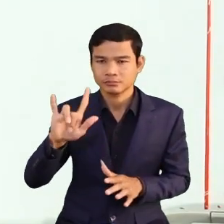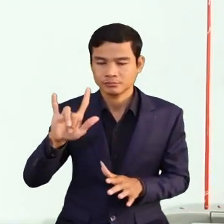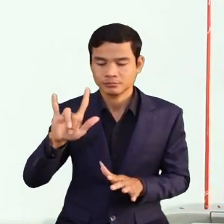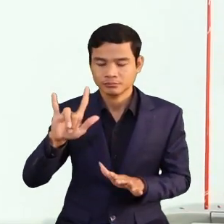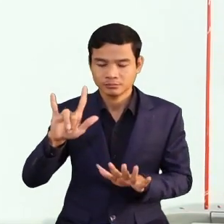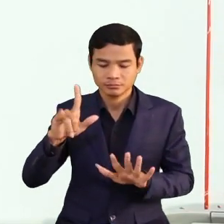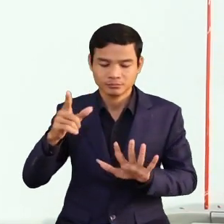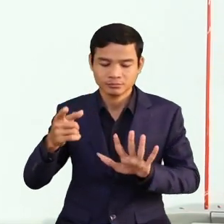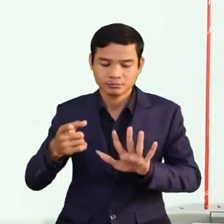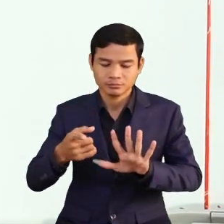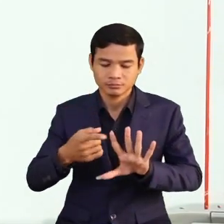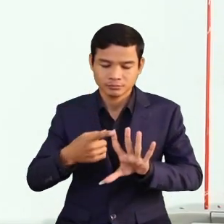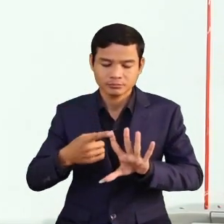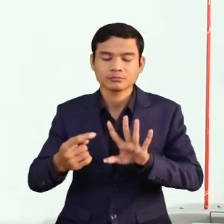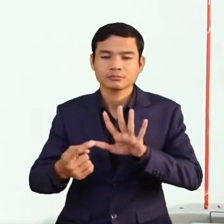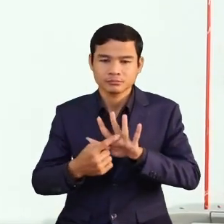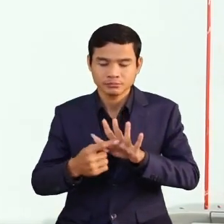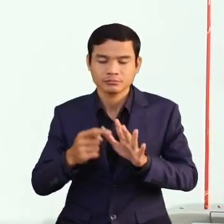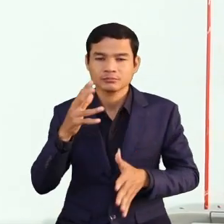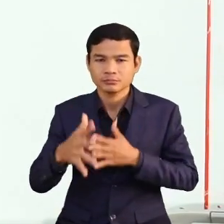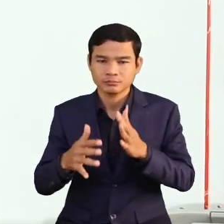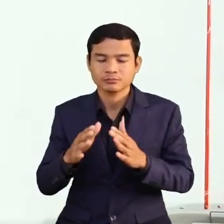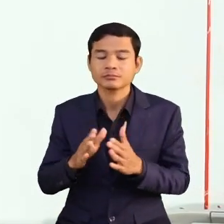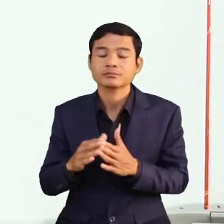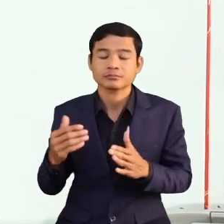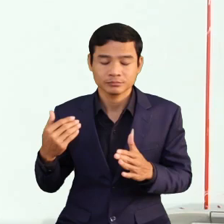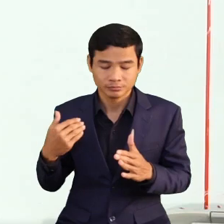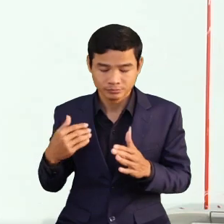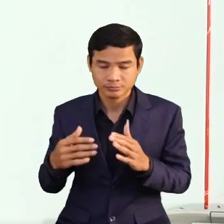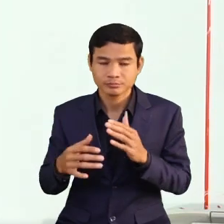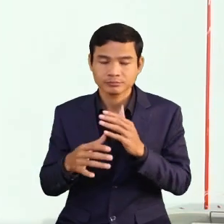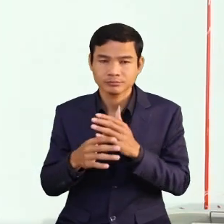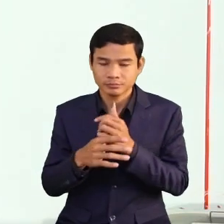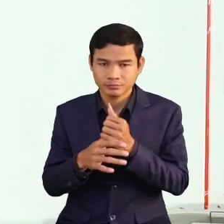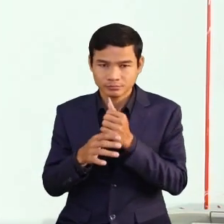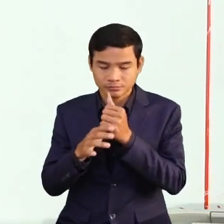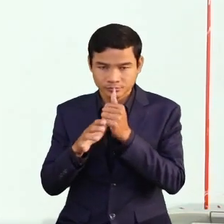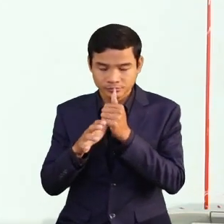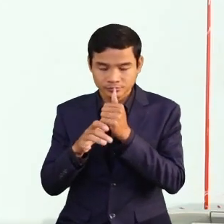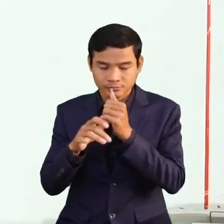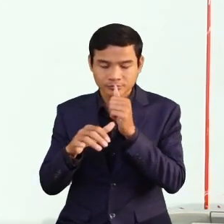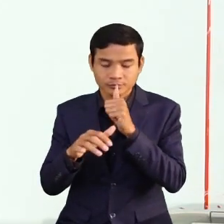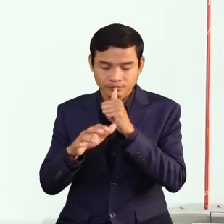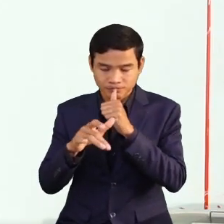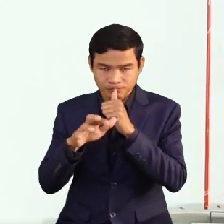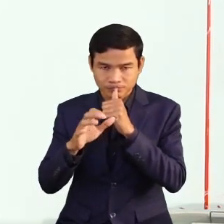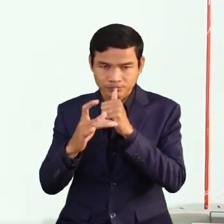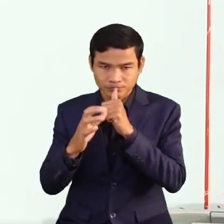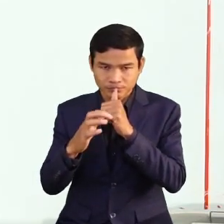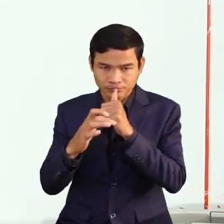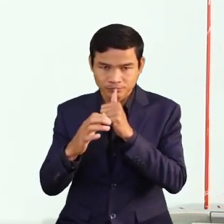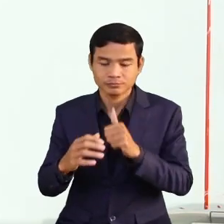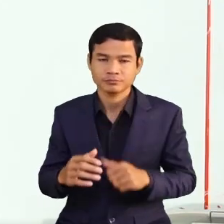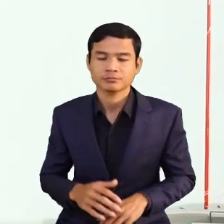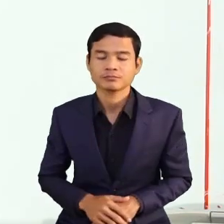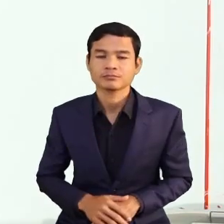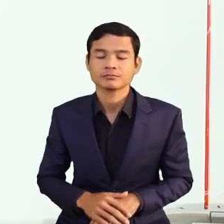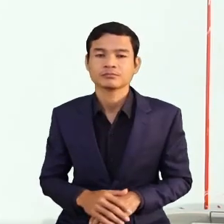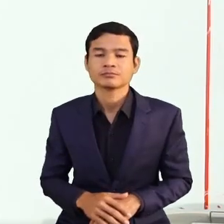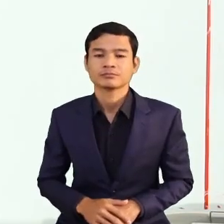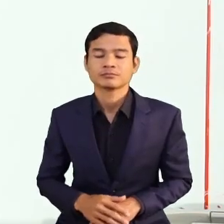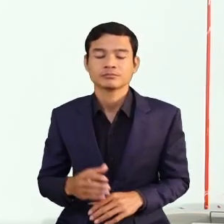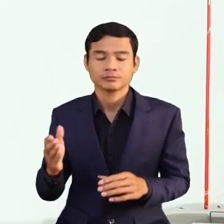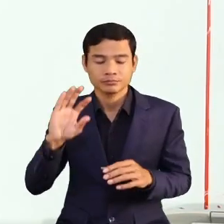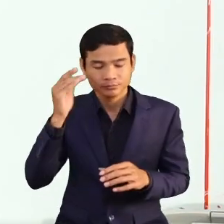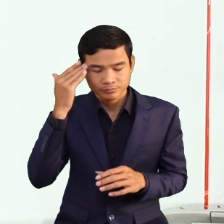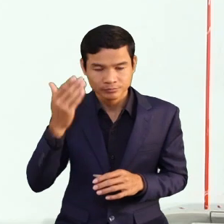ấy bảy cha bảy cha à con mình tên con sang khám ta con prakap chế ban sắm